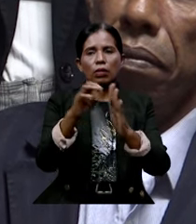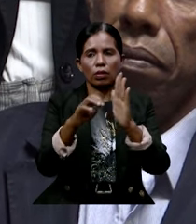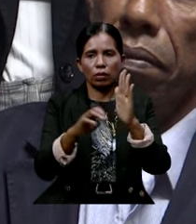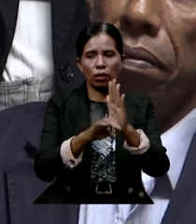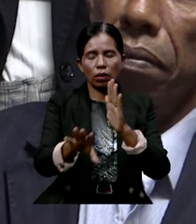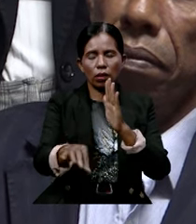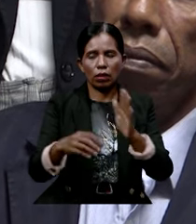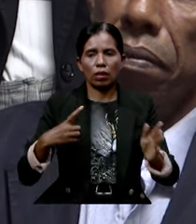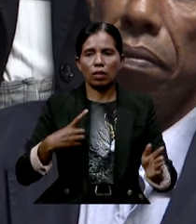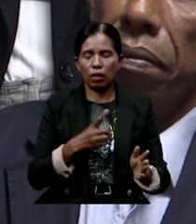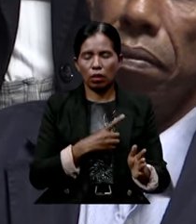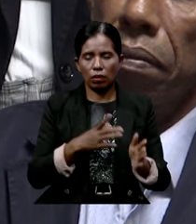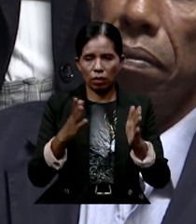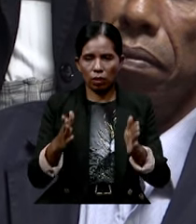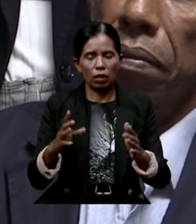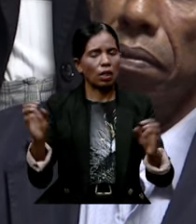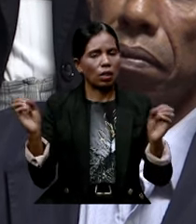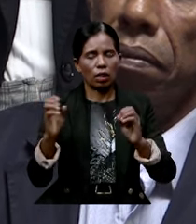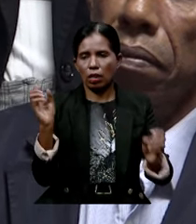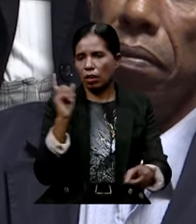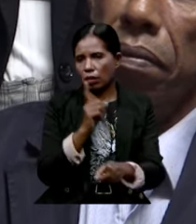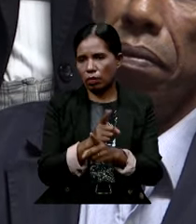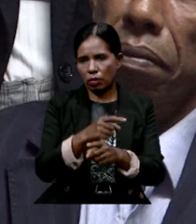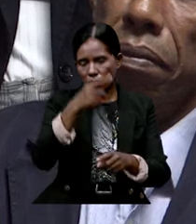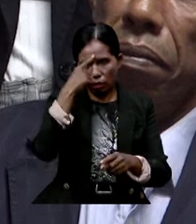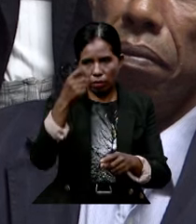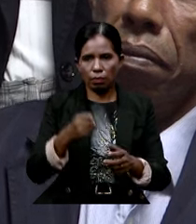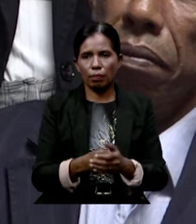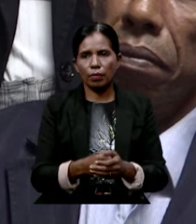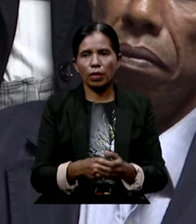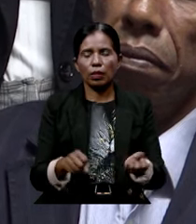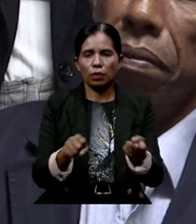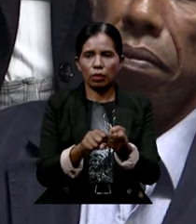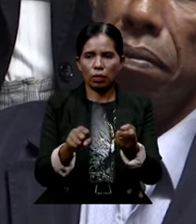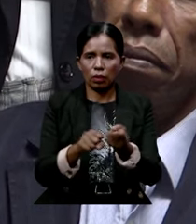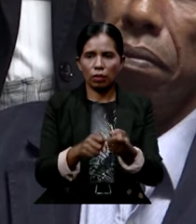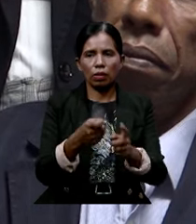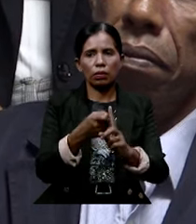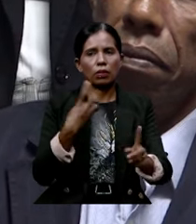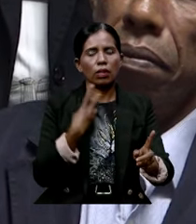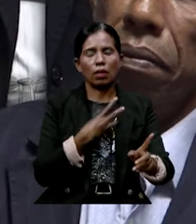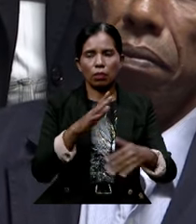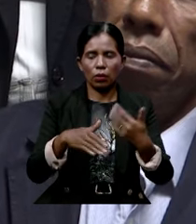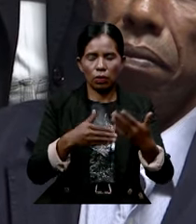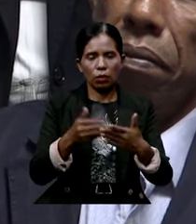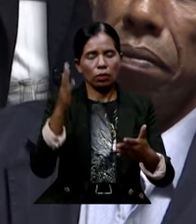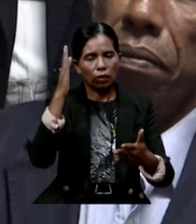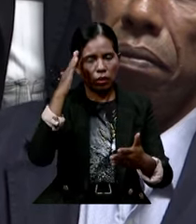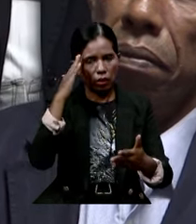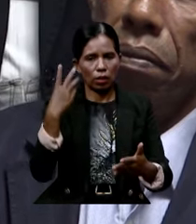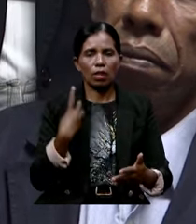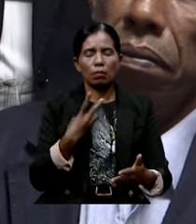heta kare deputado i danela los tamba kontribusan ne konsiensa husi ane hututu ninian ne be